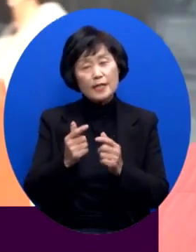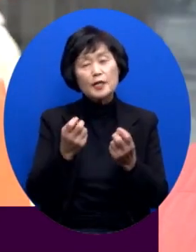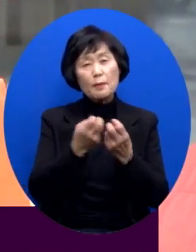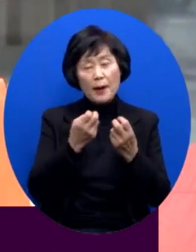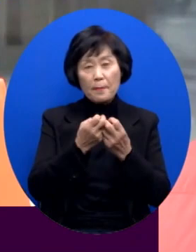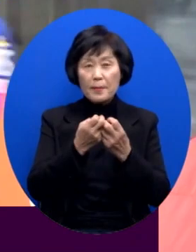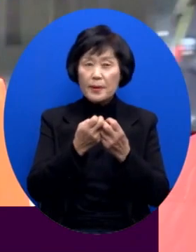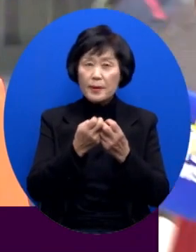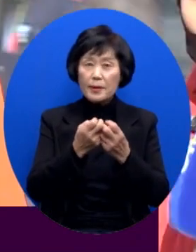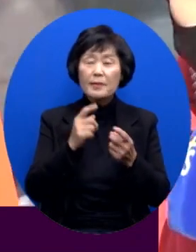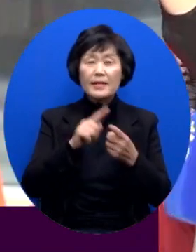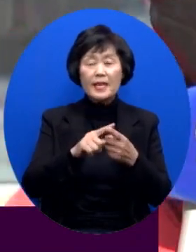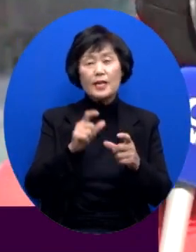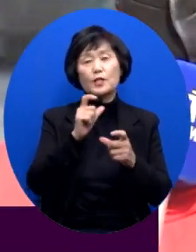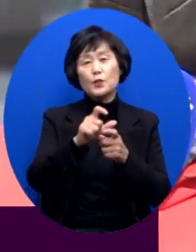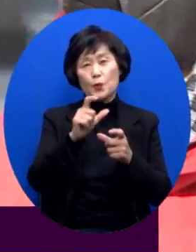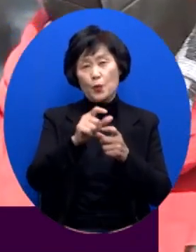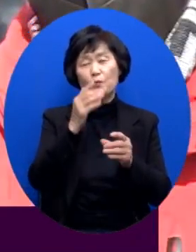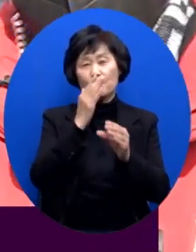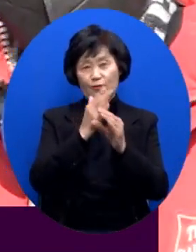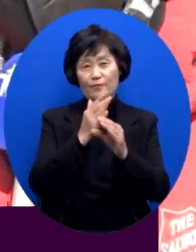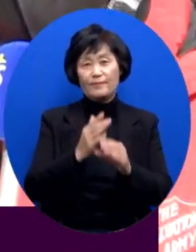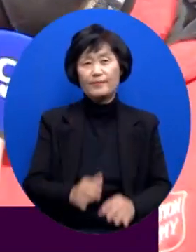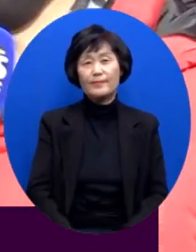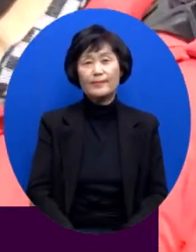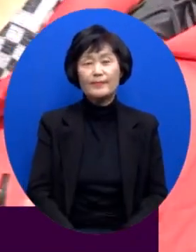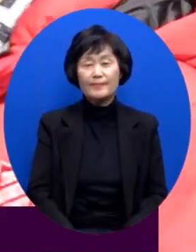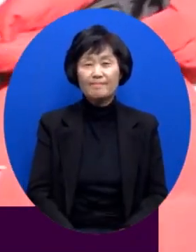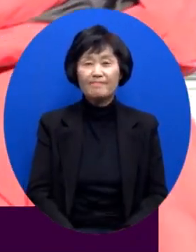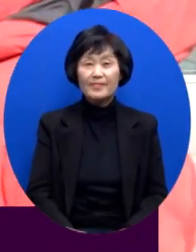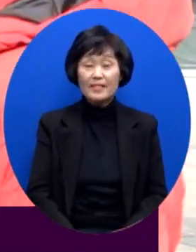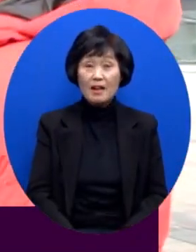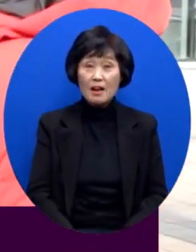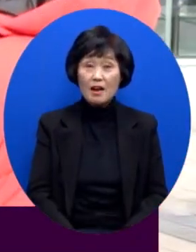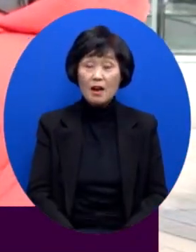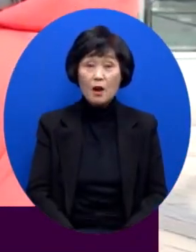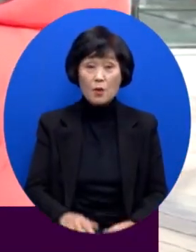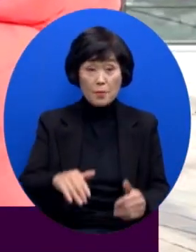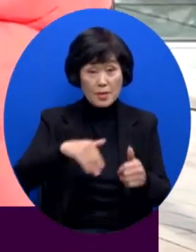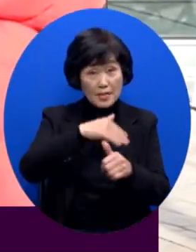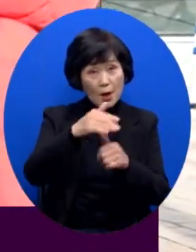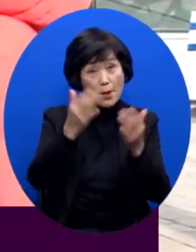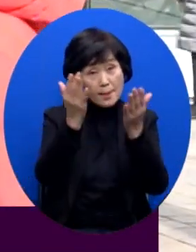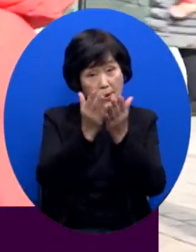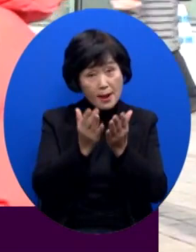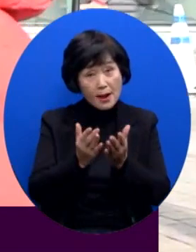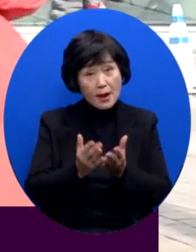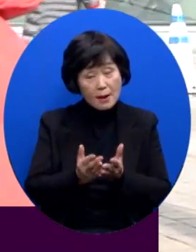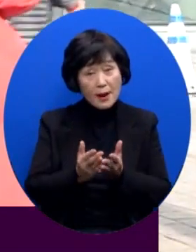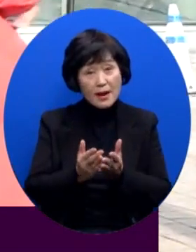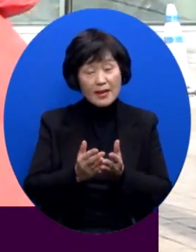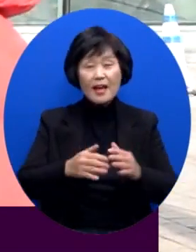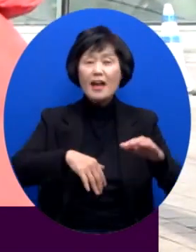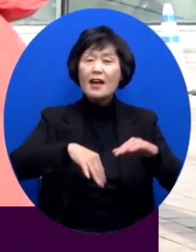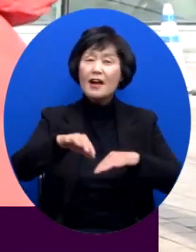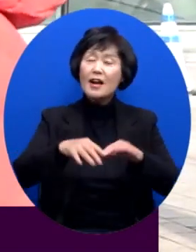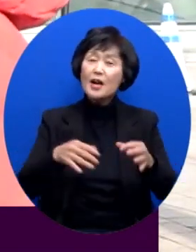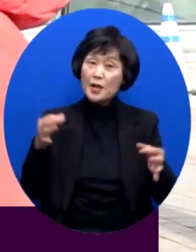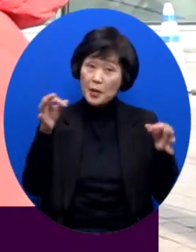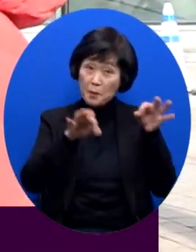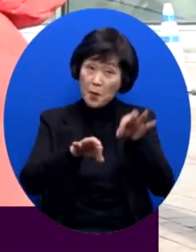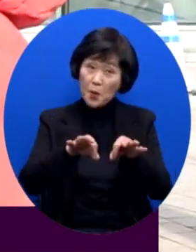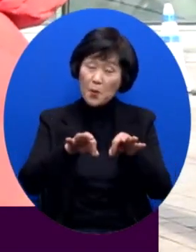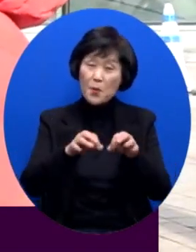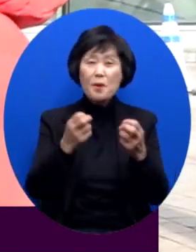좀 하고 있습니다. 그렇군요. 지금 시대적 상황에 맞게 지금 구세군 거리 모금 방법들도